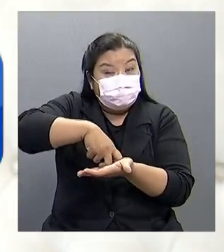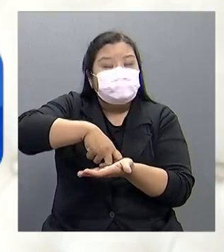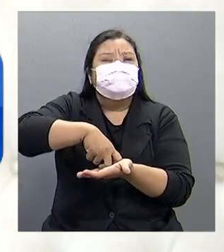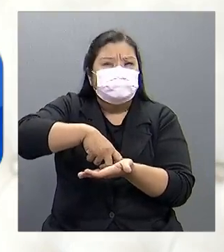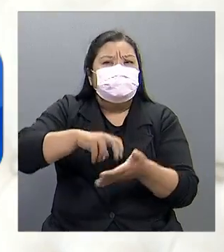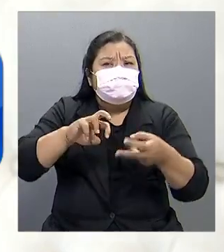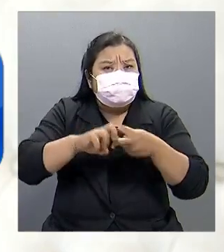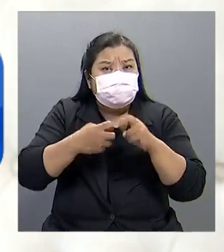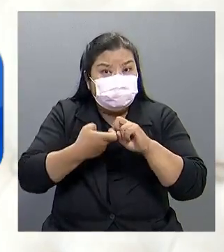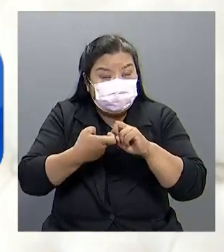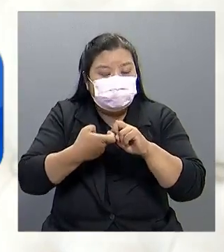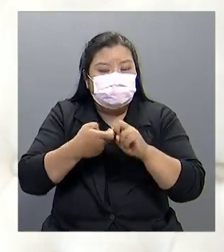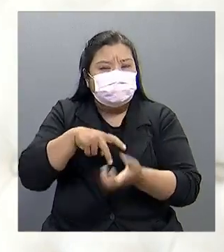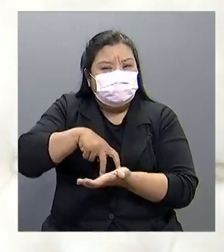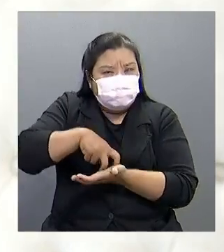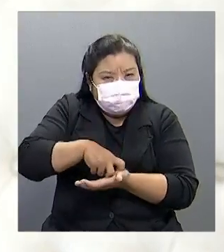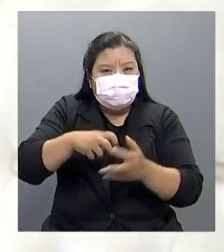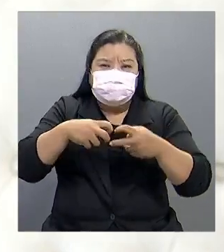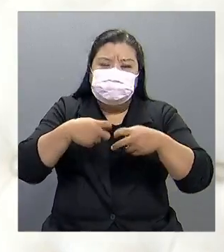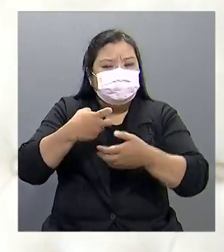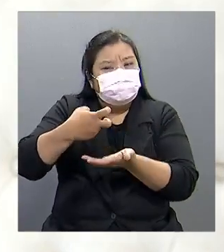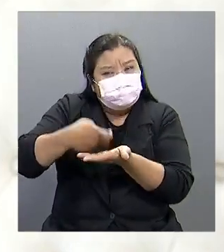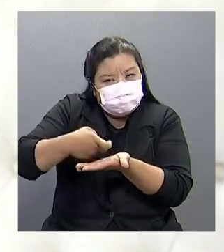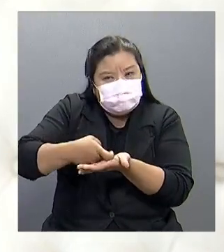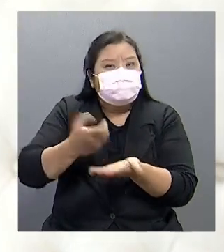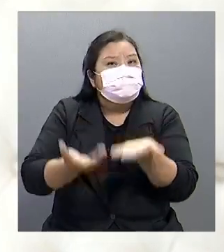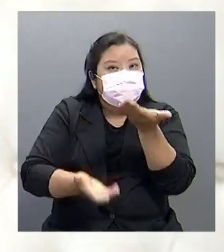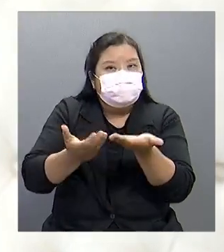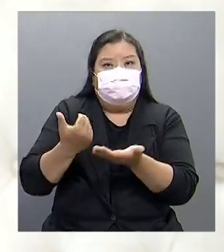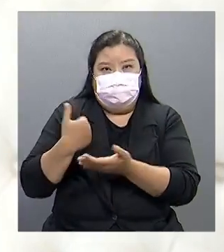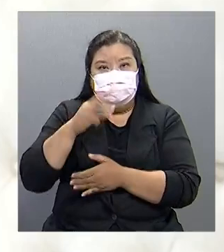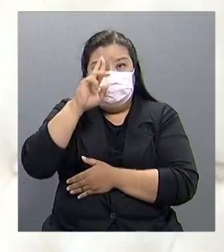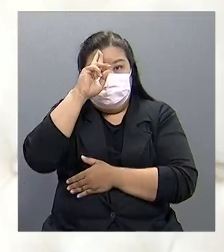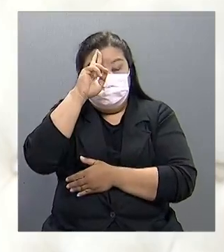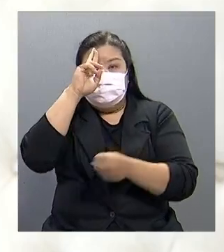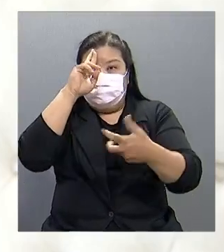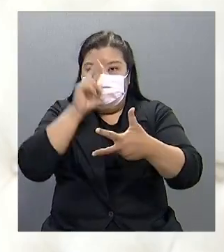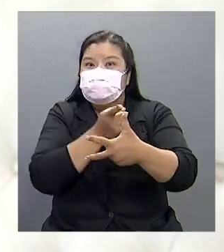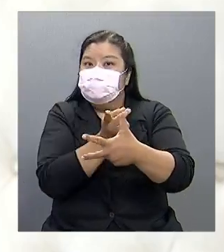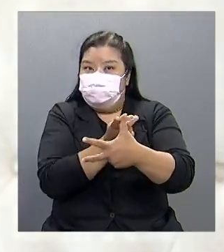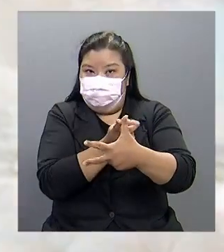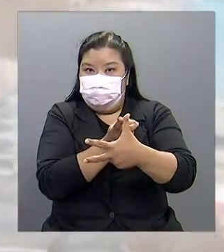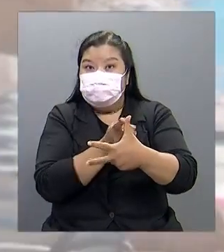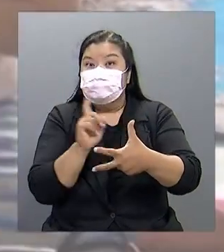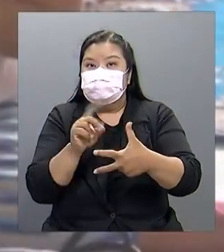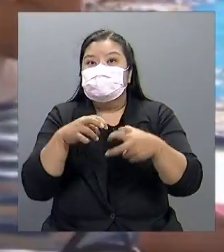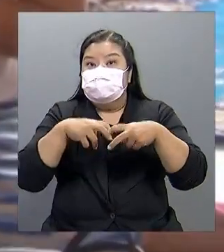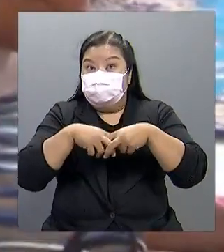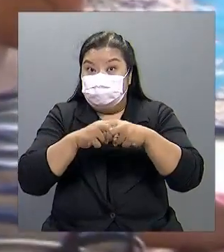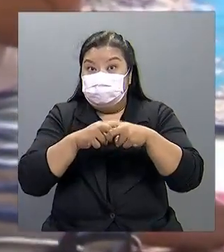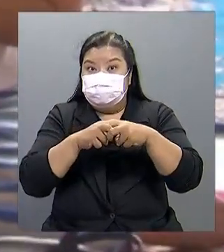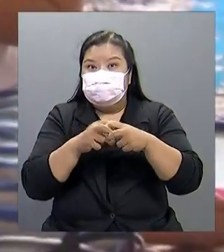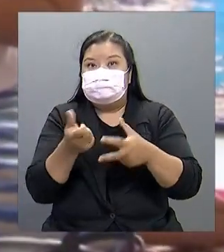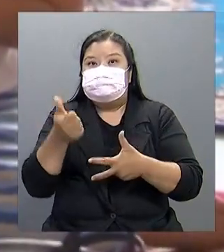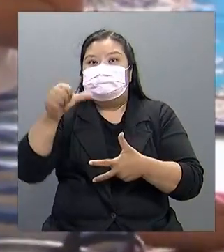นั่งนานๆเนี่ยมันจะประกอบไปด้วย3โรคที่เกิดขึ้นได้นะฮะโรคที่1ก็คือข้อเข่าเสื่อมอันนี้เป็นโรคสุดฮิตของคนเ